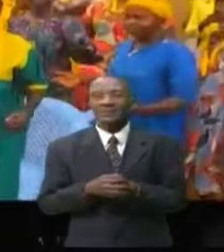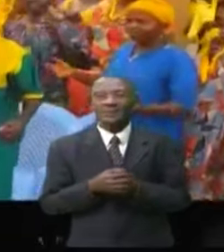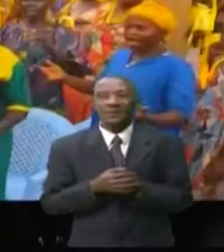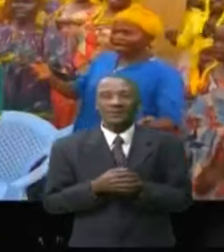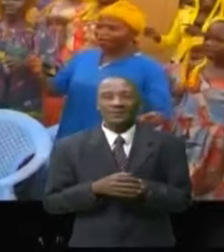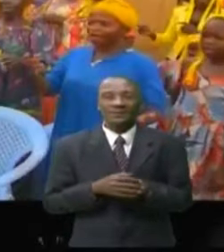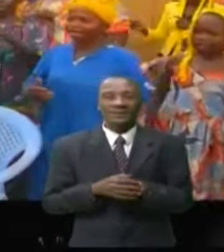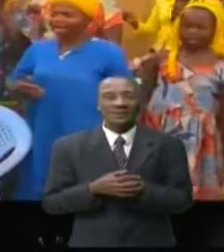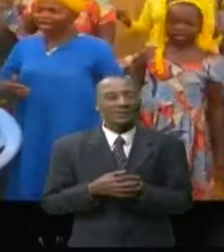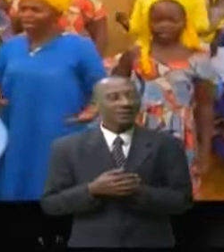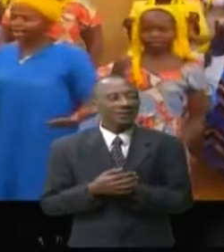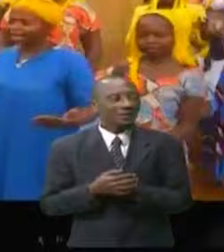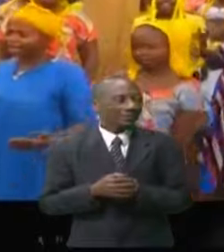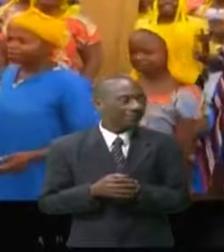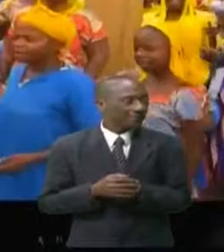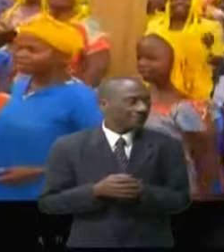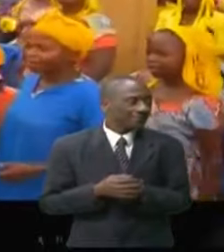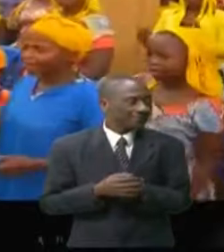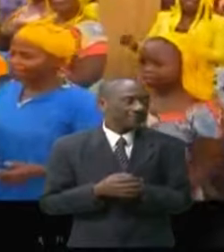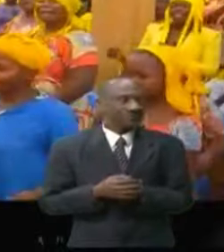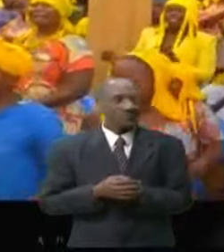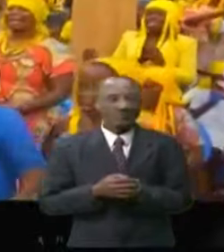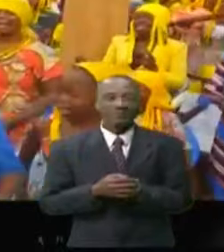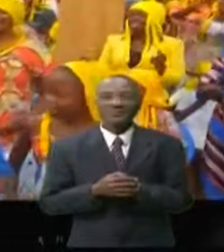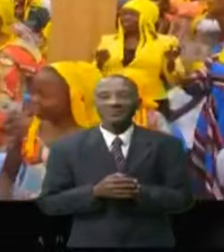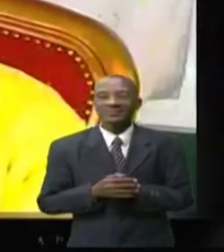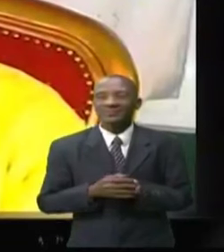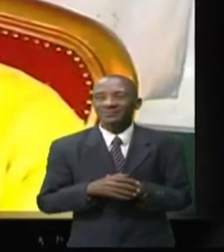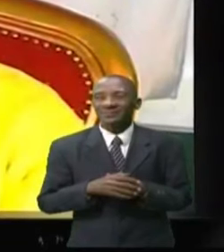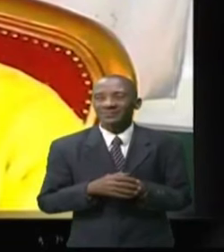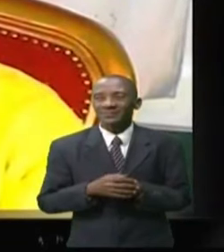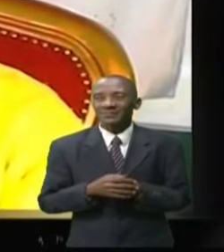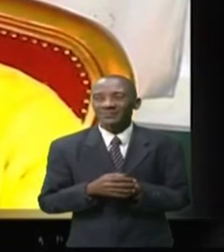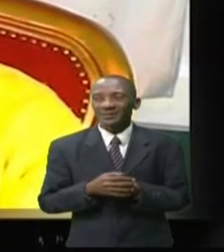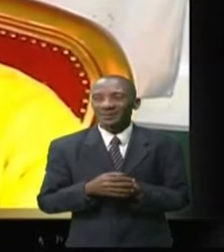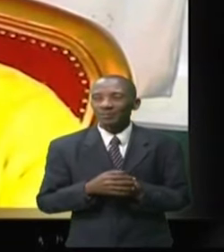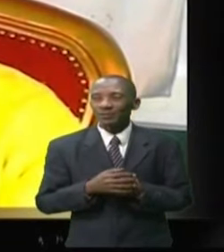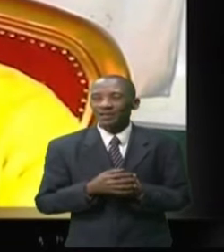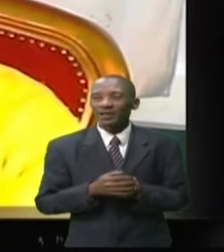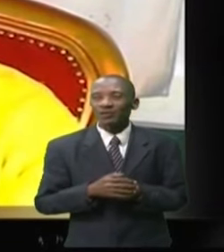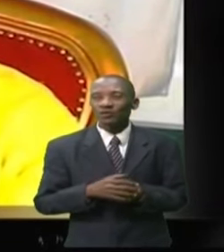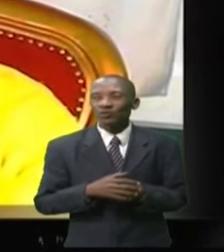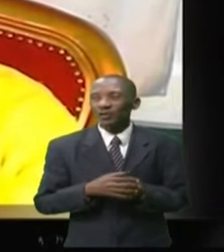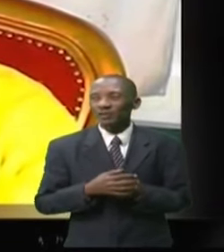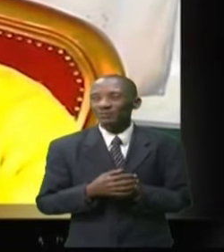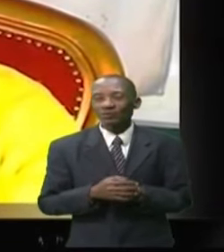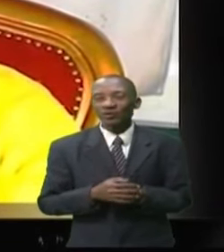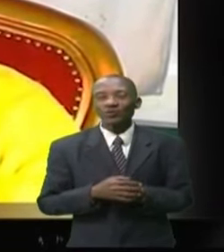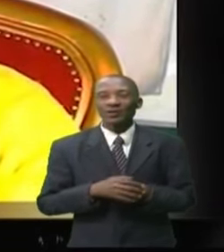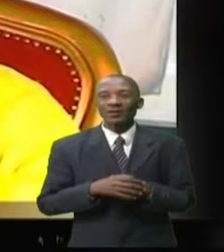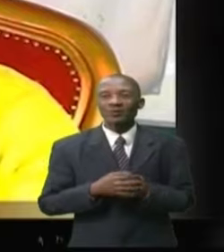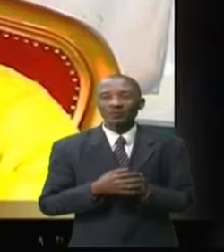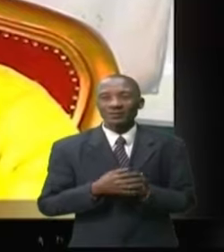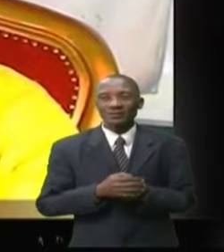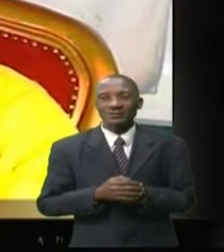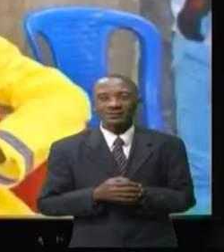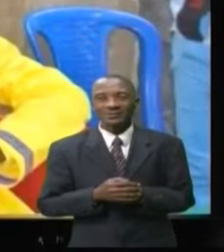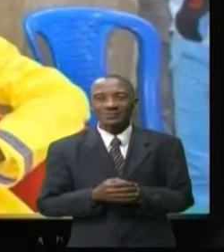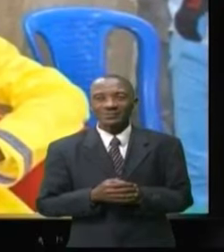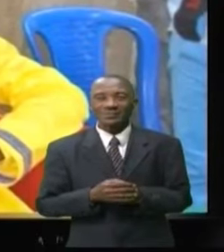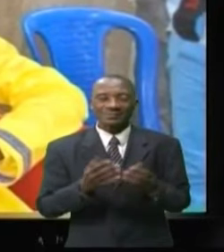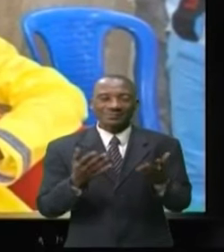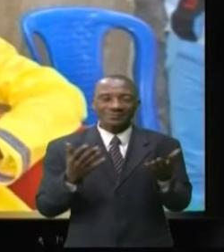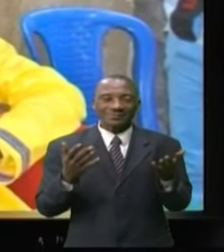de bundouakgo la mort de leur chef spirituel né Mo dansi survenu à Kinshasa le mercredi 18